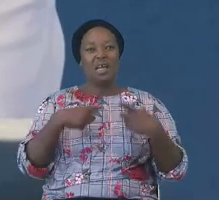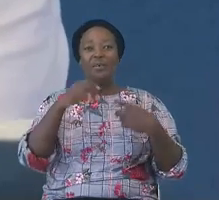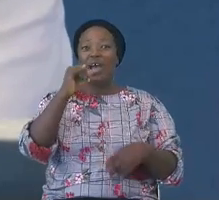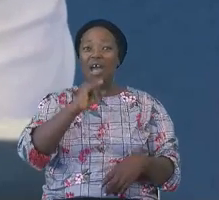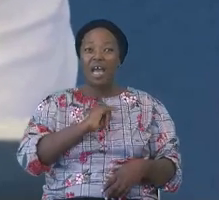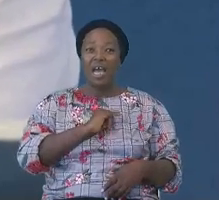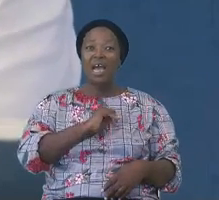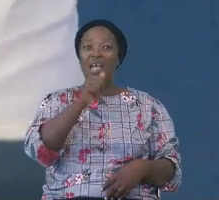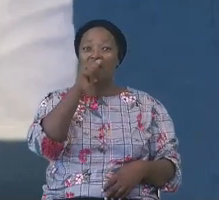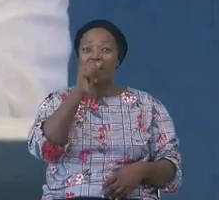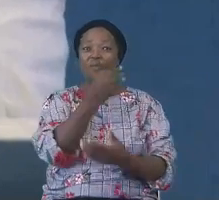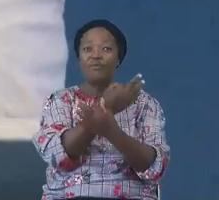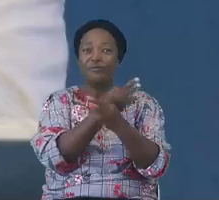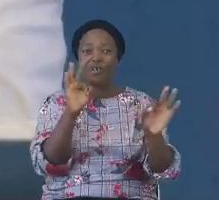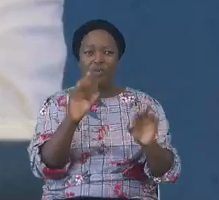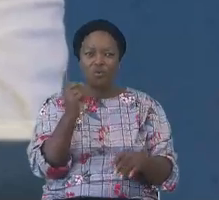Détruite de ma vie.